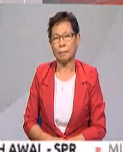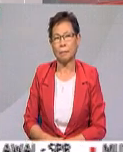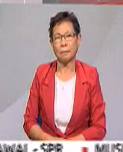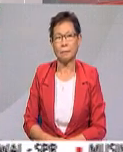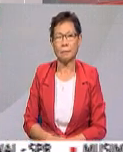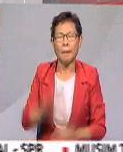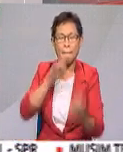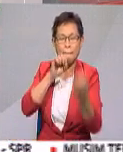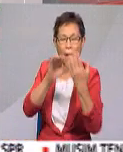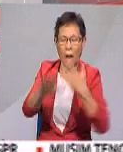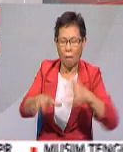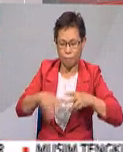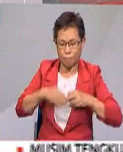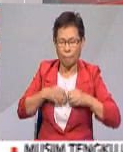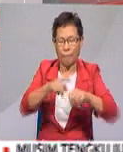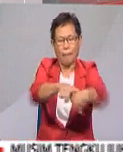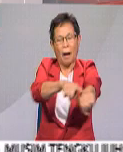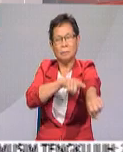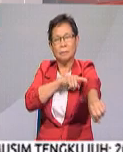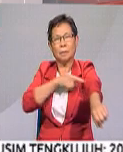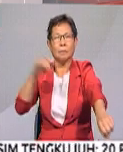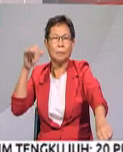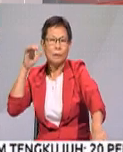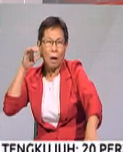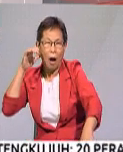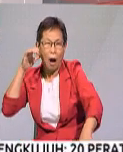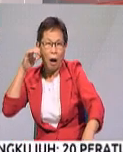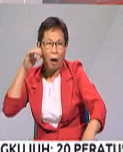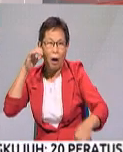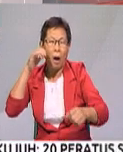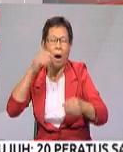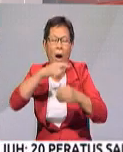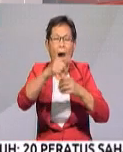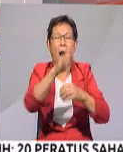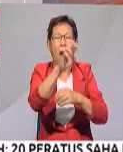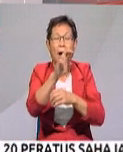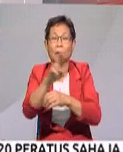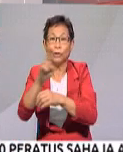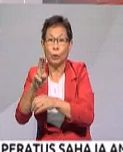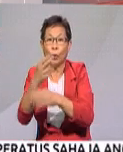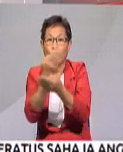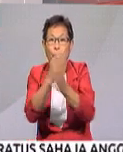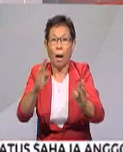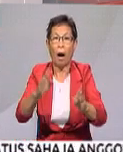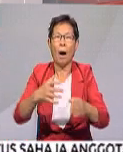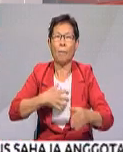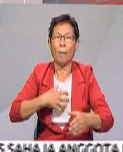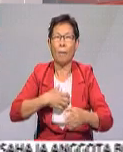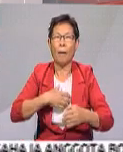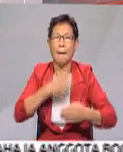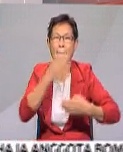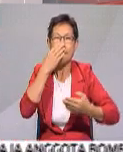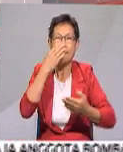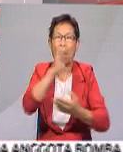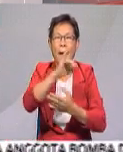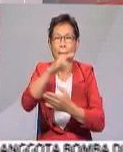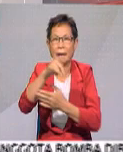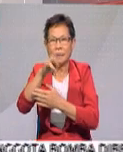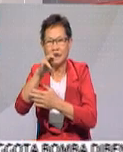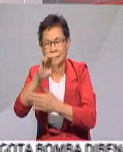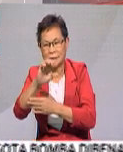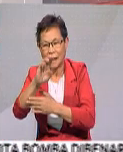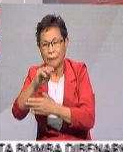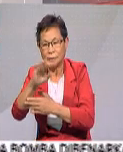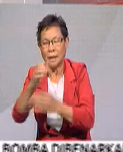Maklum balas yang diterima sepanjang sesi pendengaran awam mengenai rang Undang-Undang Suruhanjaya Bebas Aduan Salah Laku Polis IPCMC yang berakhir